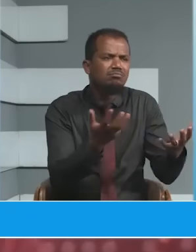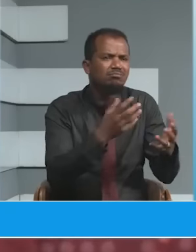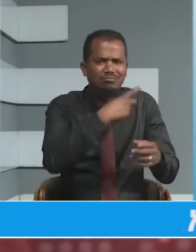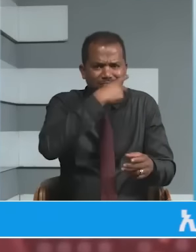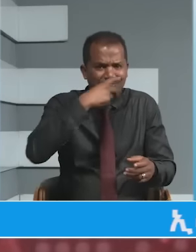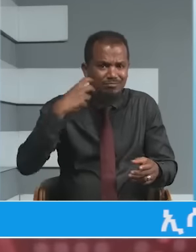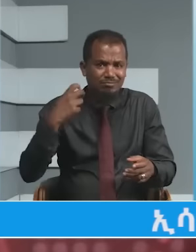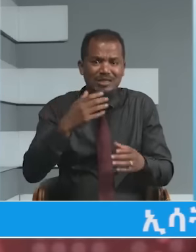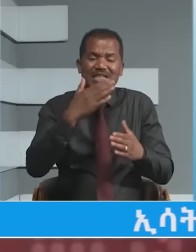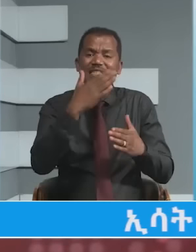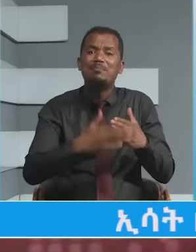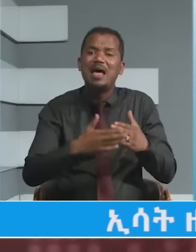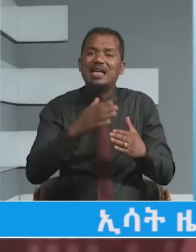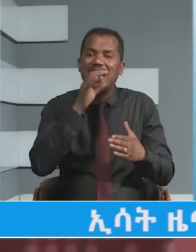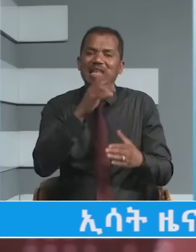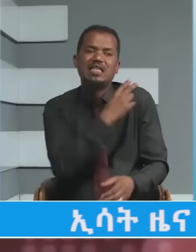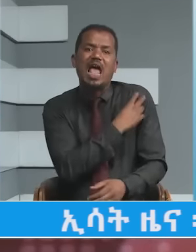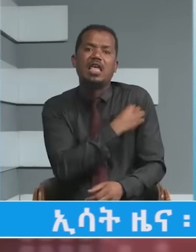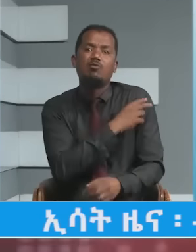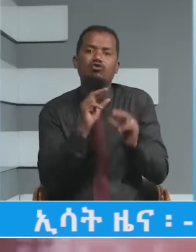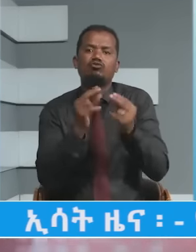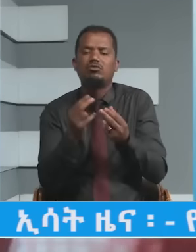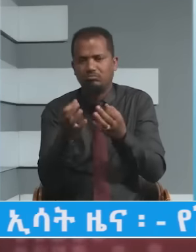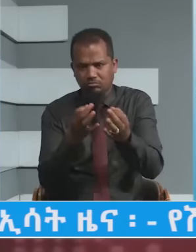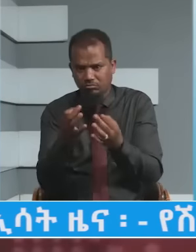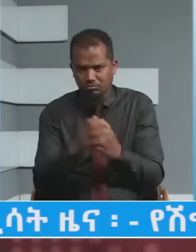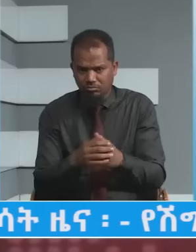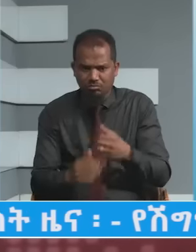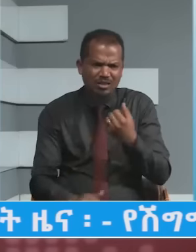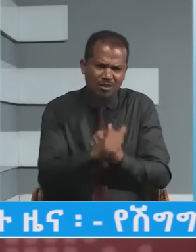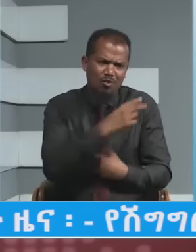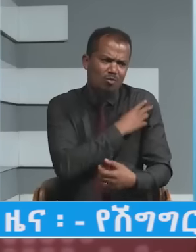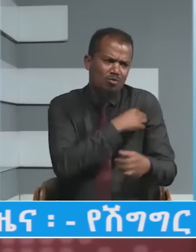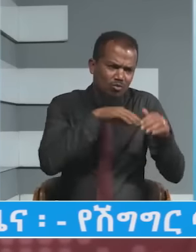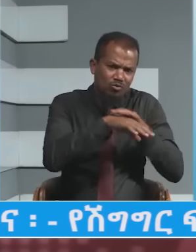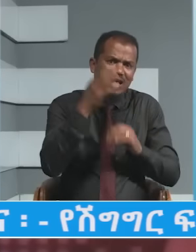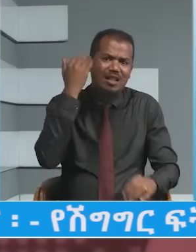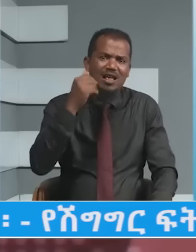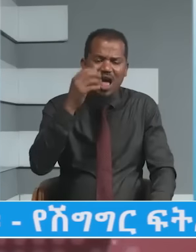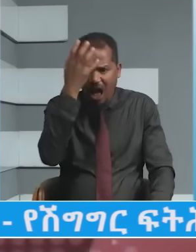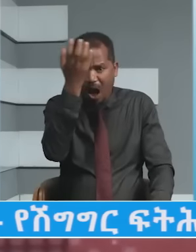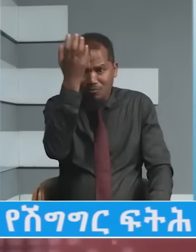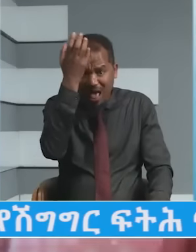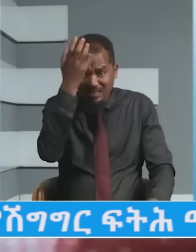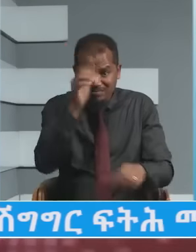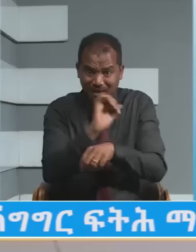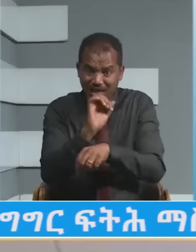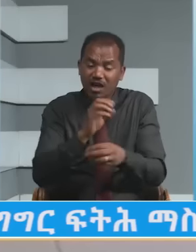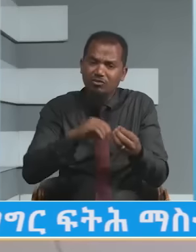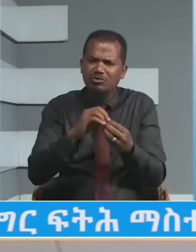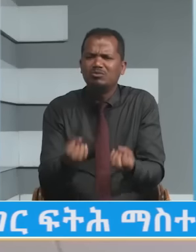ንብረት መዝረፋቸው ድንበር የለሹ የሐኪሞች ቡድን አስታውቋል። በጥቃቱም በሆስፒታሉ ውስጥ የነበሩ አምቡላንስን